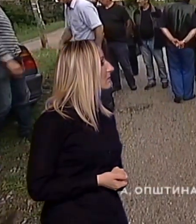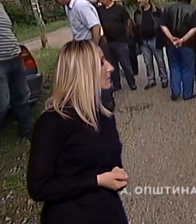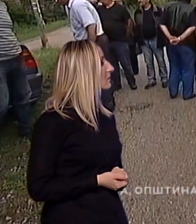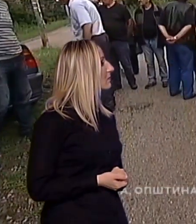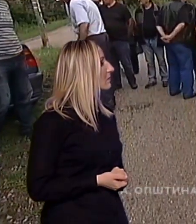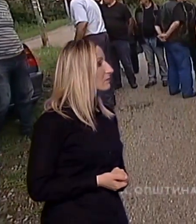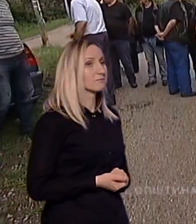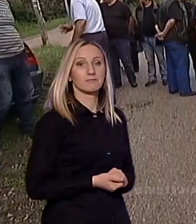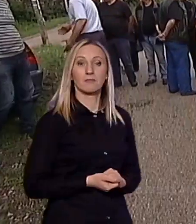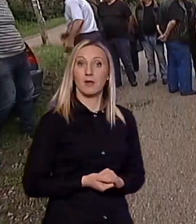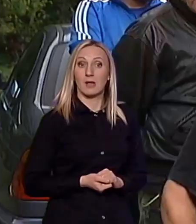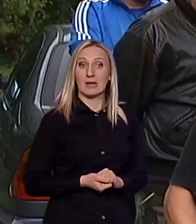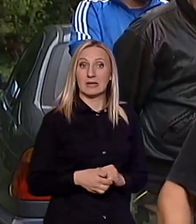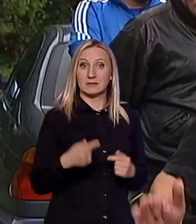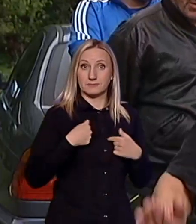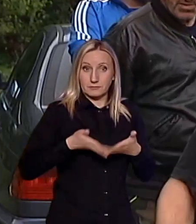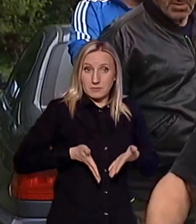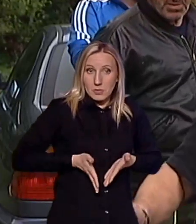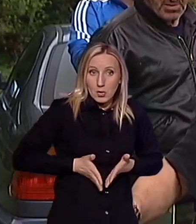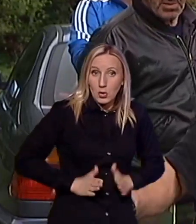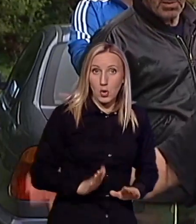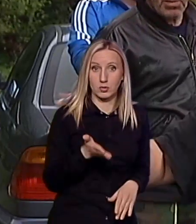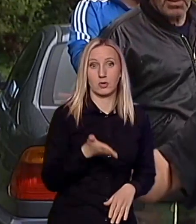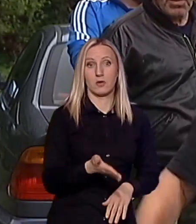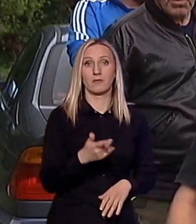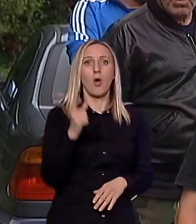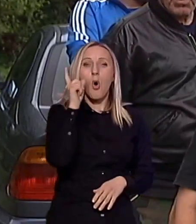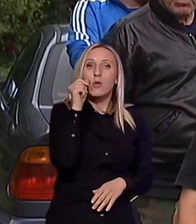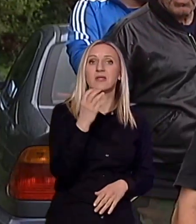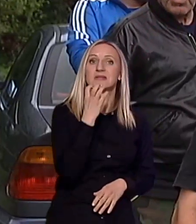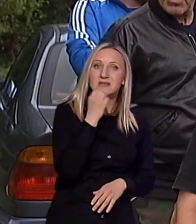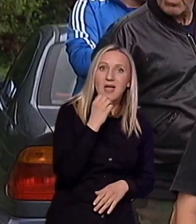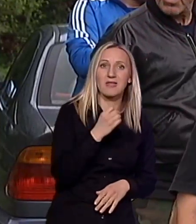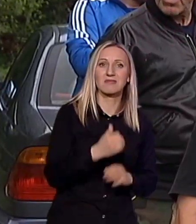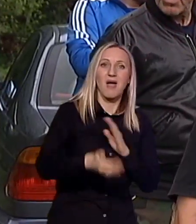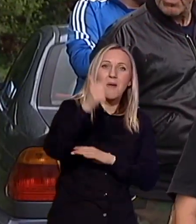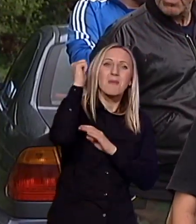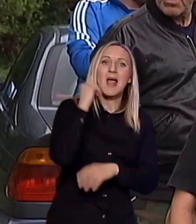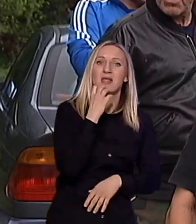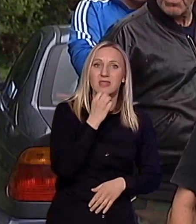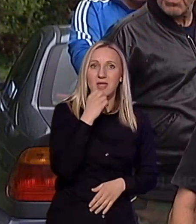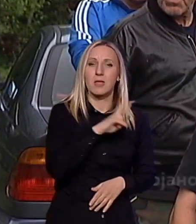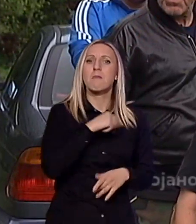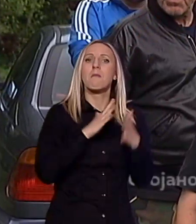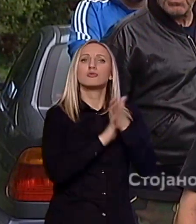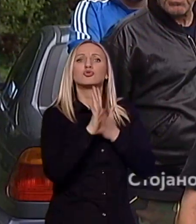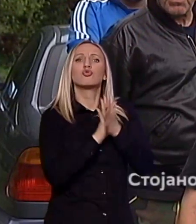Ovde sam se rodio, otac, deda, pradeda. Imam šumu onamo